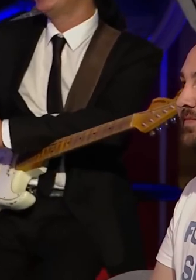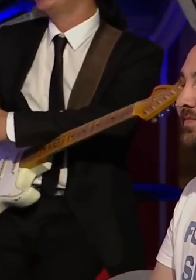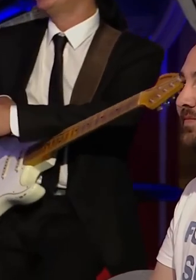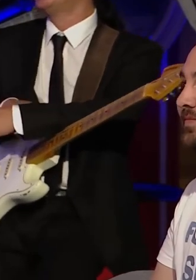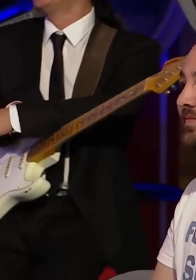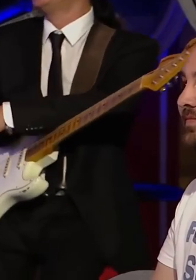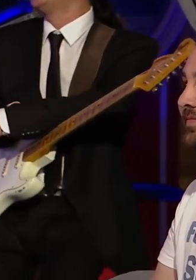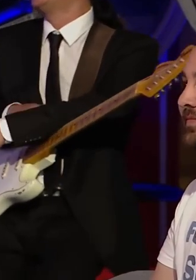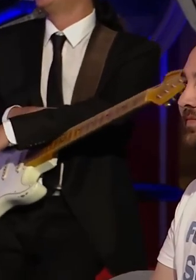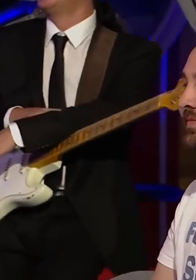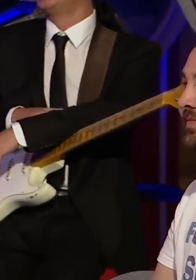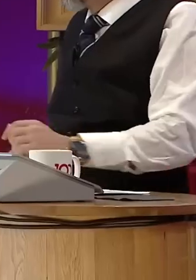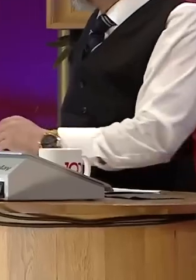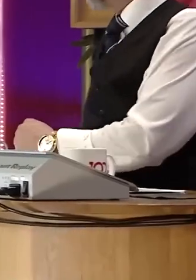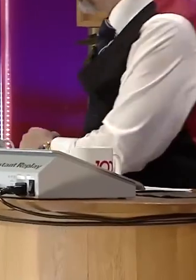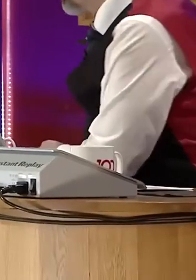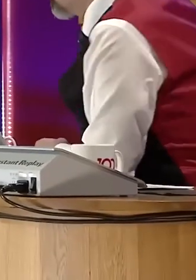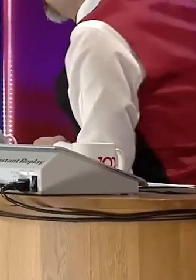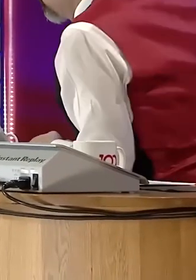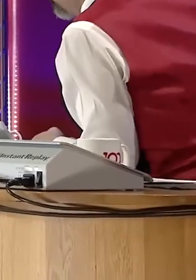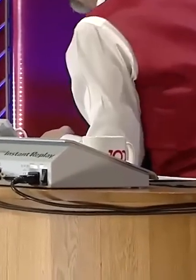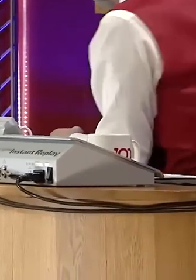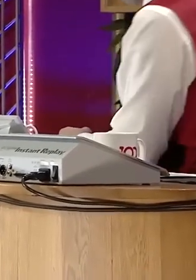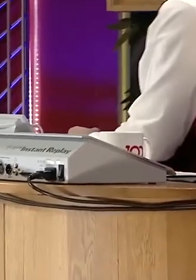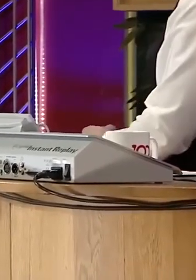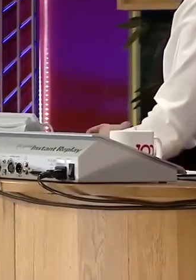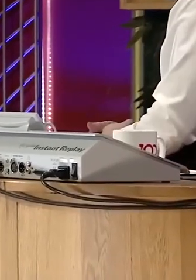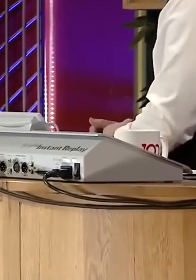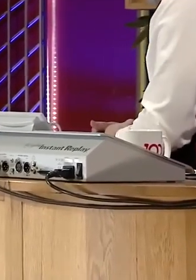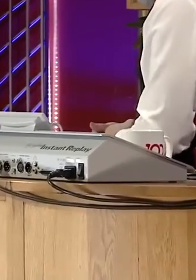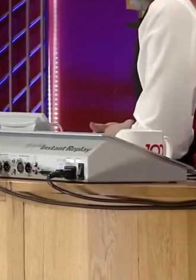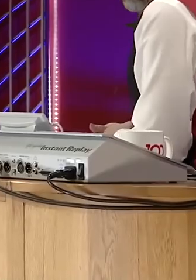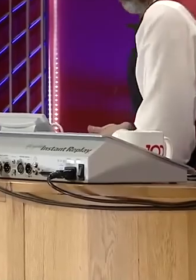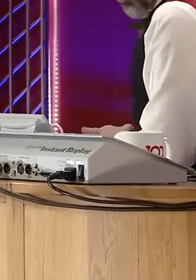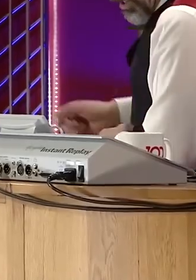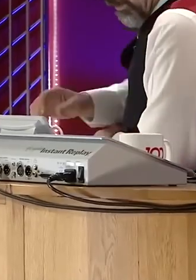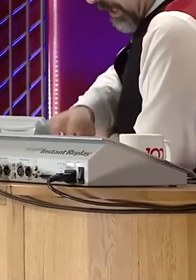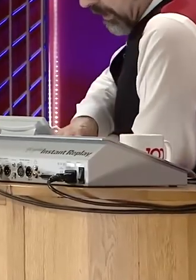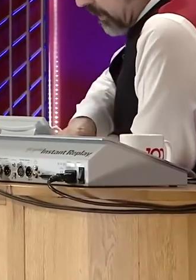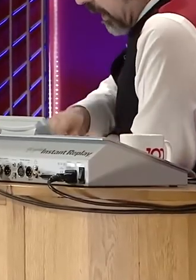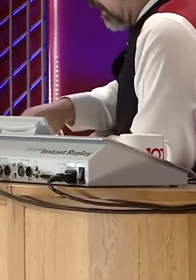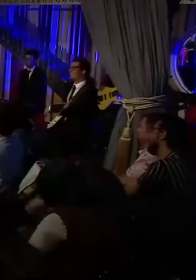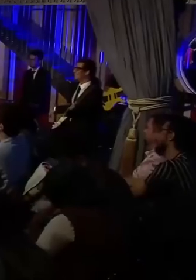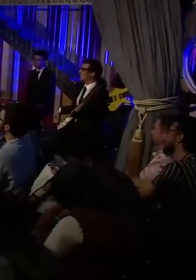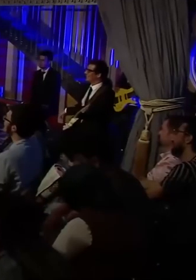Yani evet. Yani kendimi Hakkı Devrim gibi hissetmeye başladım. Ömrünüze bereket diyeceğim neredeyse yani. Allah rahmet